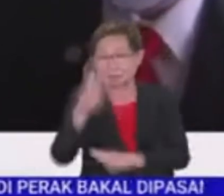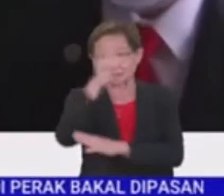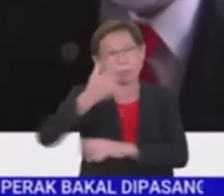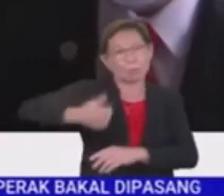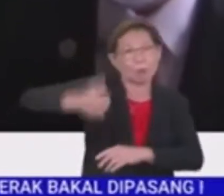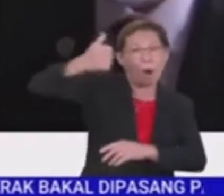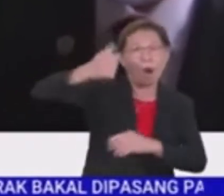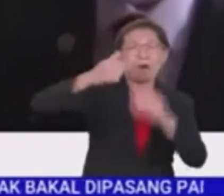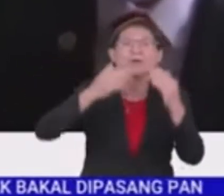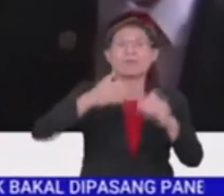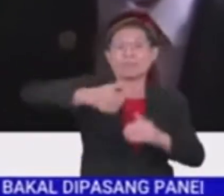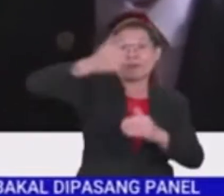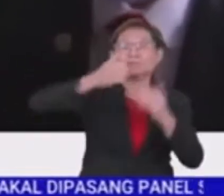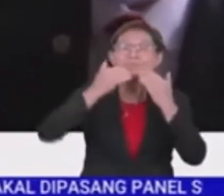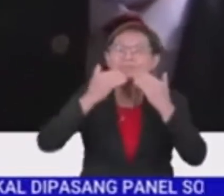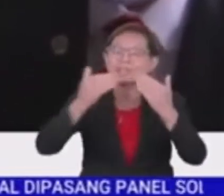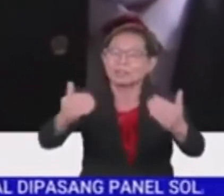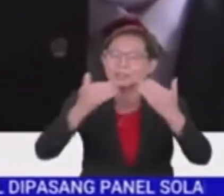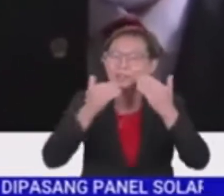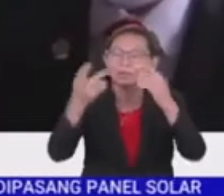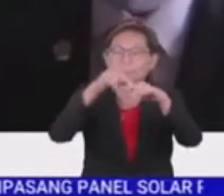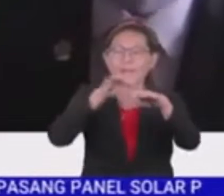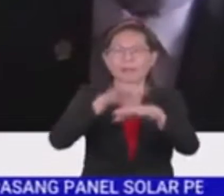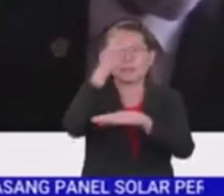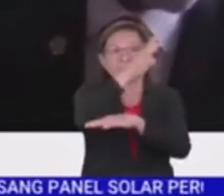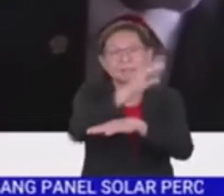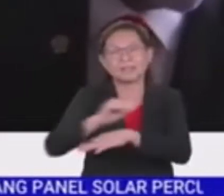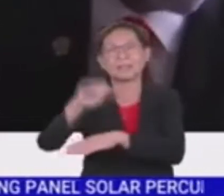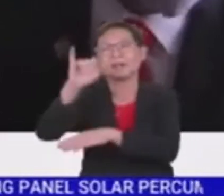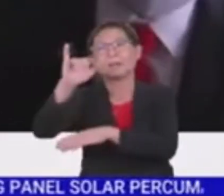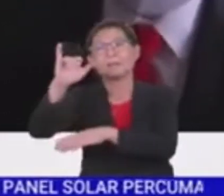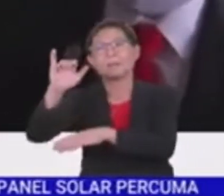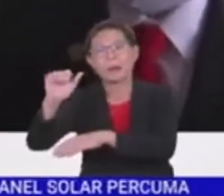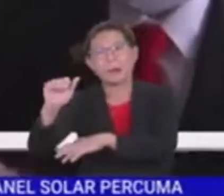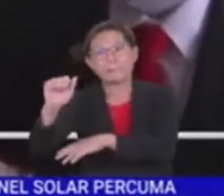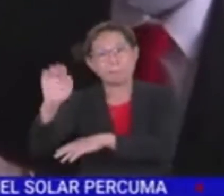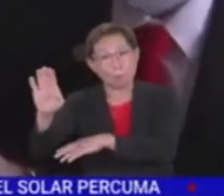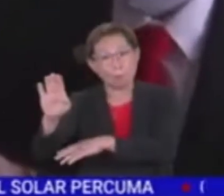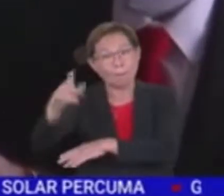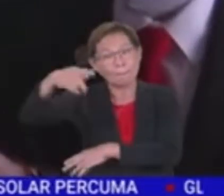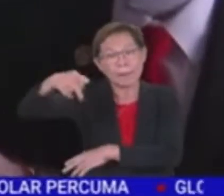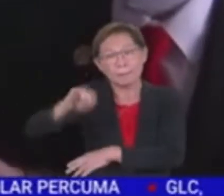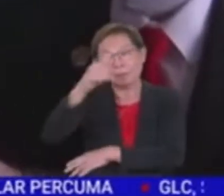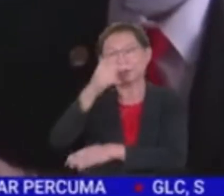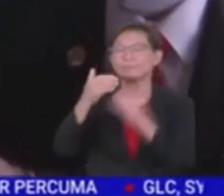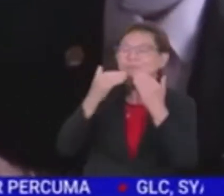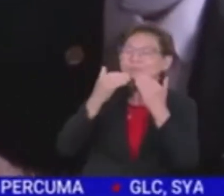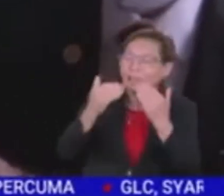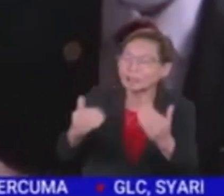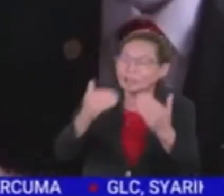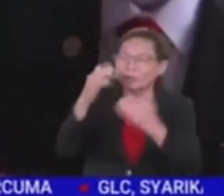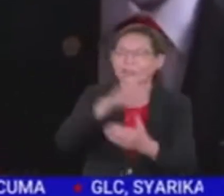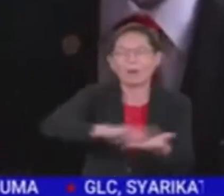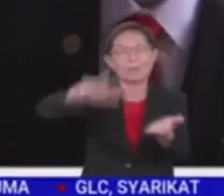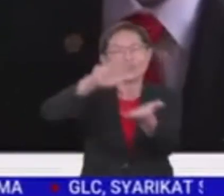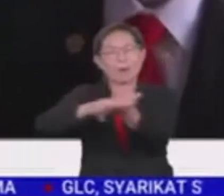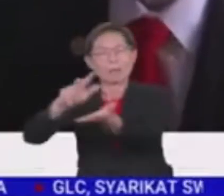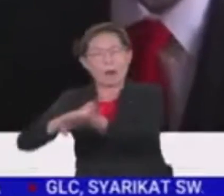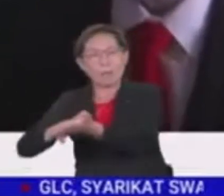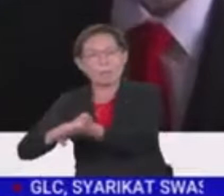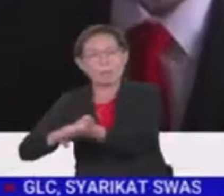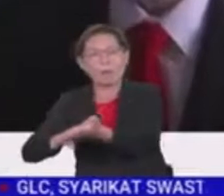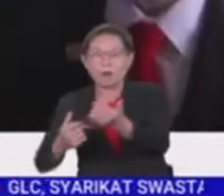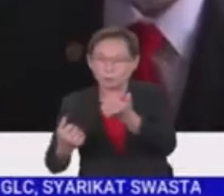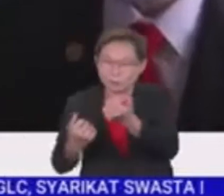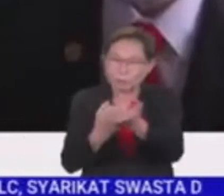pertamanya ingin merakamkan ucapan terima kasih kepada kerajaan dan juga Yang Amat Berhormat Perdana Menteri di atas penghargaan dan juga pengiktirafan di atas sumbangan